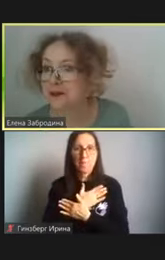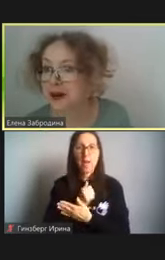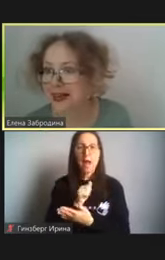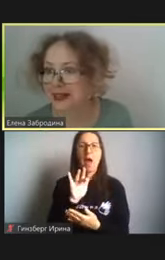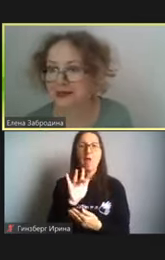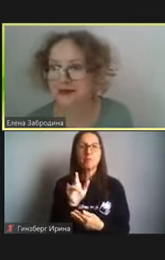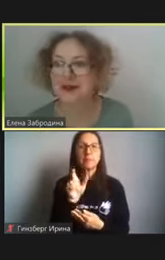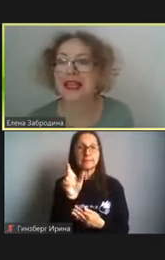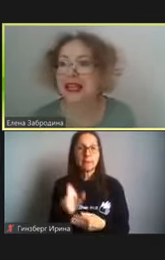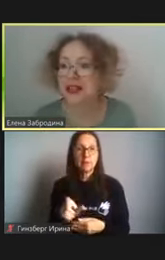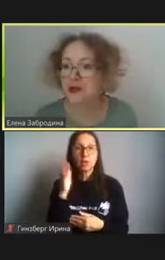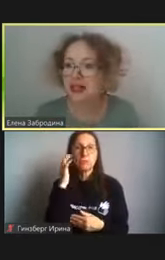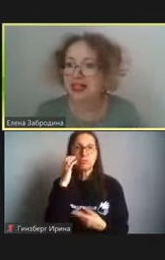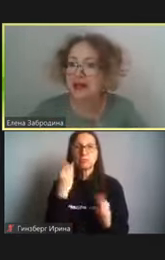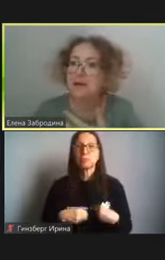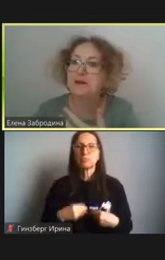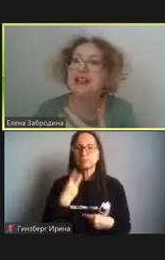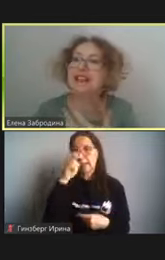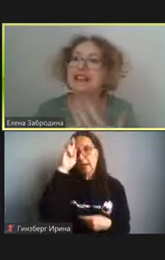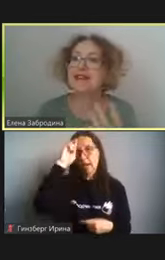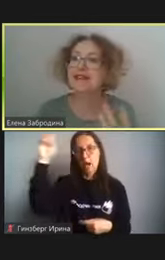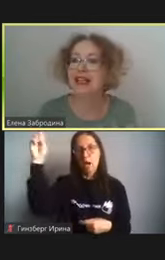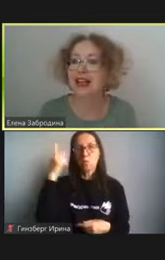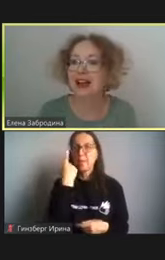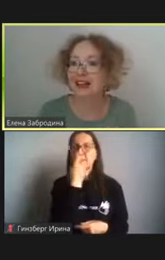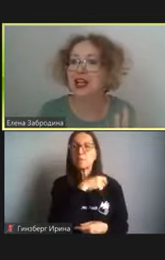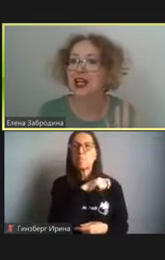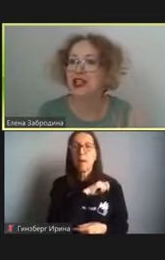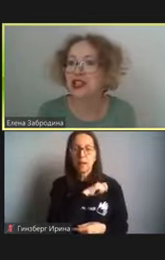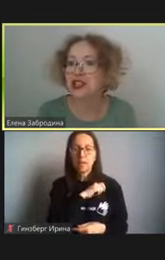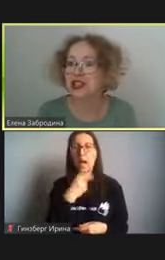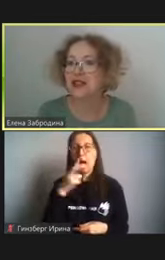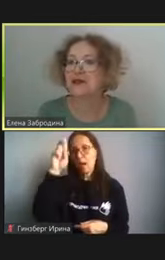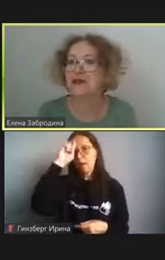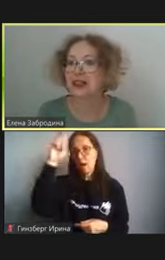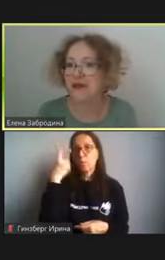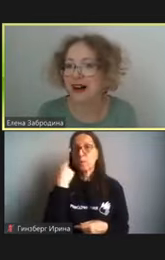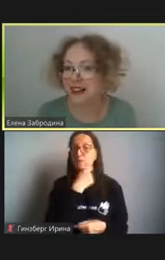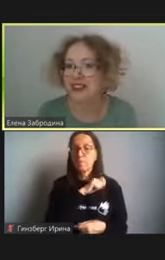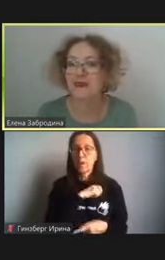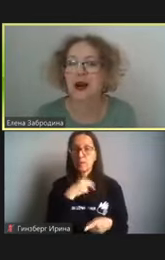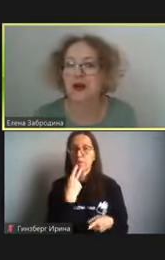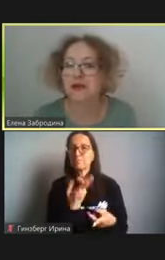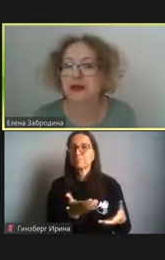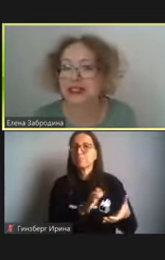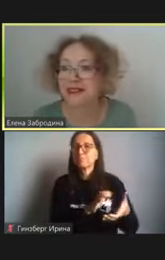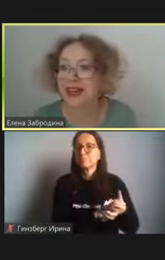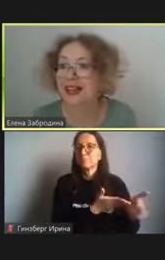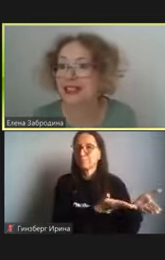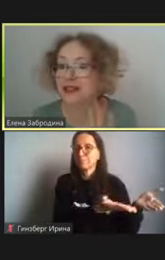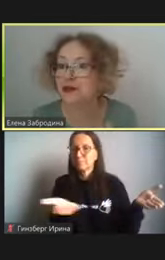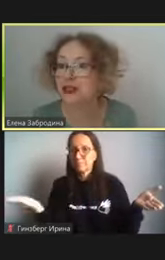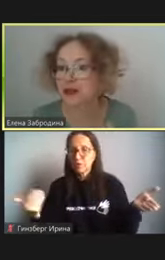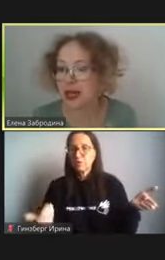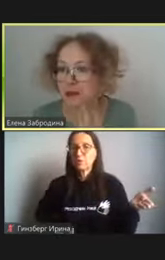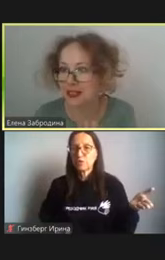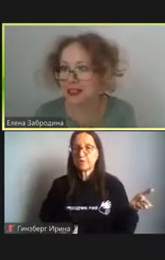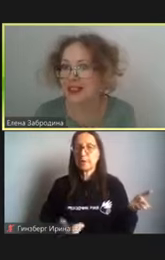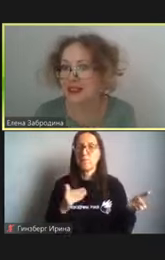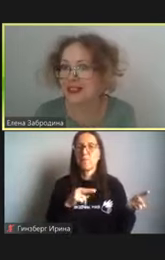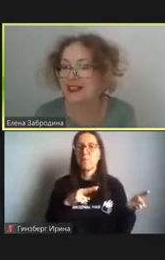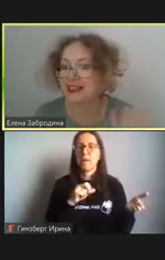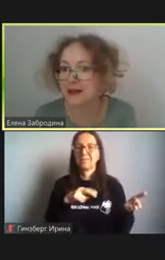король Испании, который как бы представляет жителям, фламандцам, он представляет своего, ну,